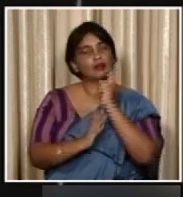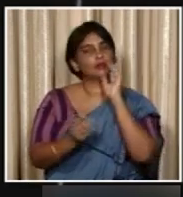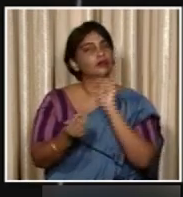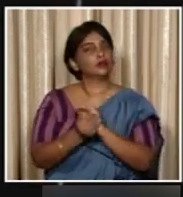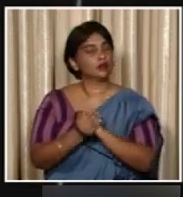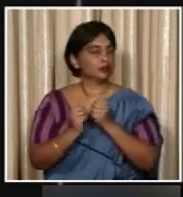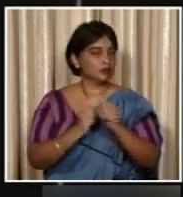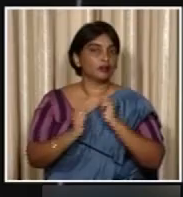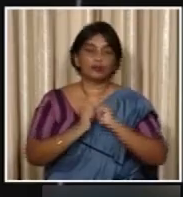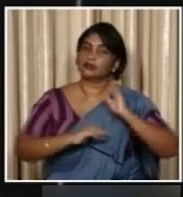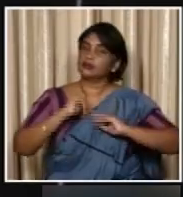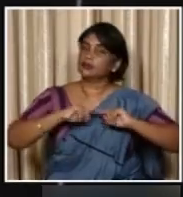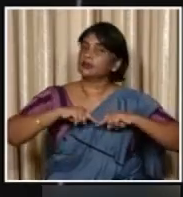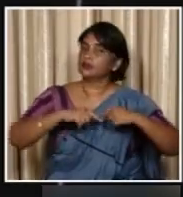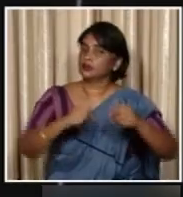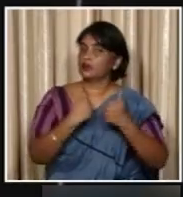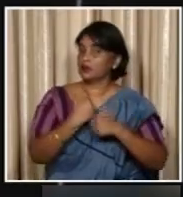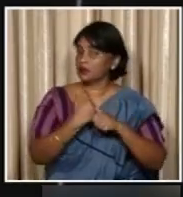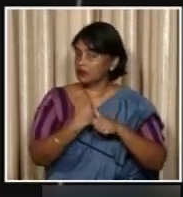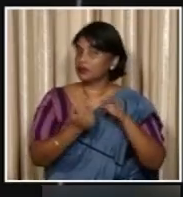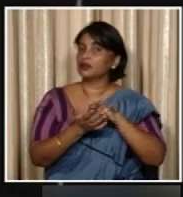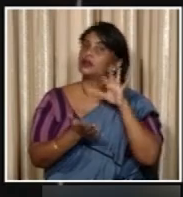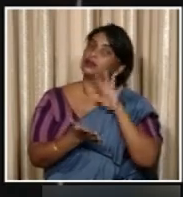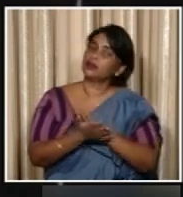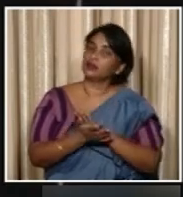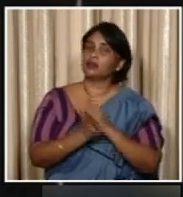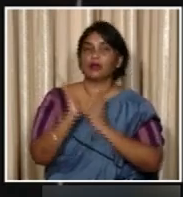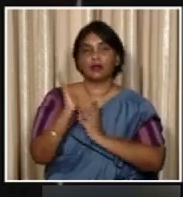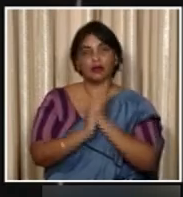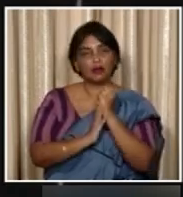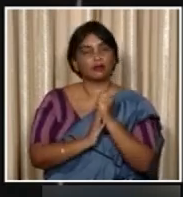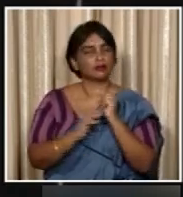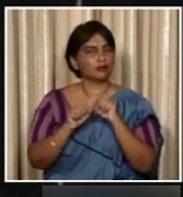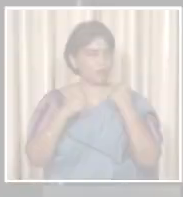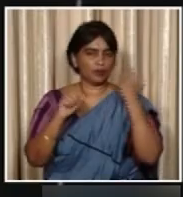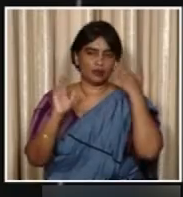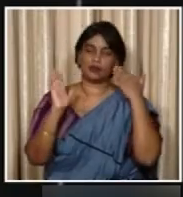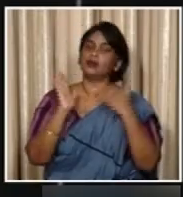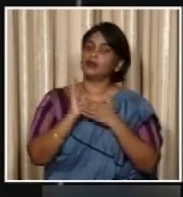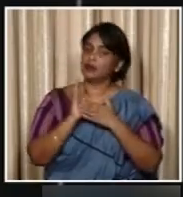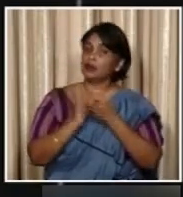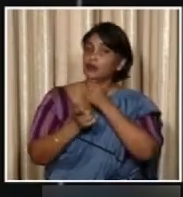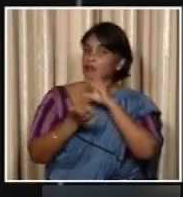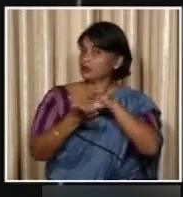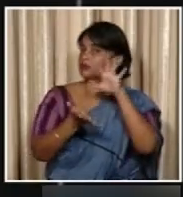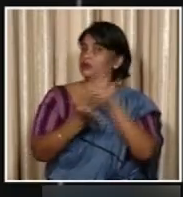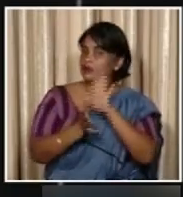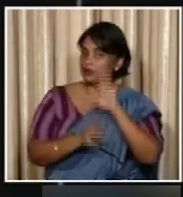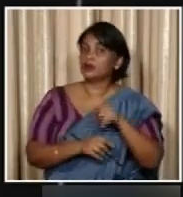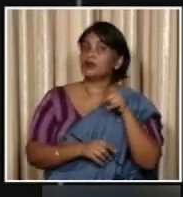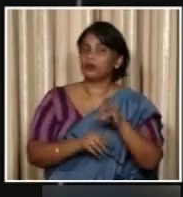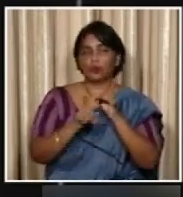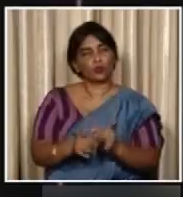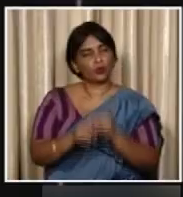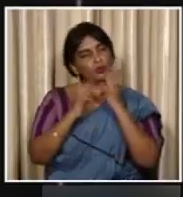කිරීම සඳහාද යාන්ත්‍රණයක් පිහිටවීම සහ එකී අයිතිවාසිකම් උල්ලංඝනය කිරීම පෙරව නඩු පැවරීම සඳහාද එයා